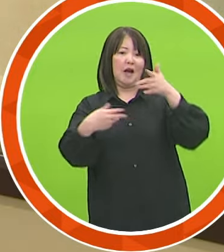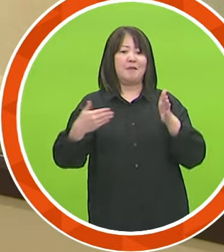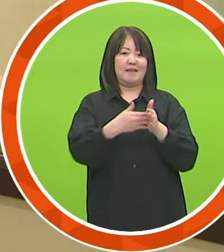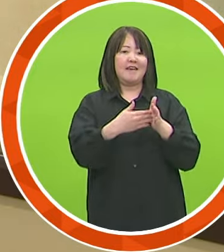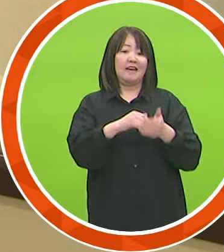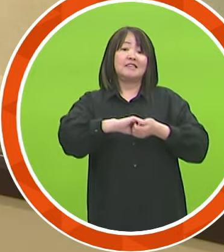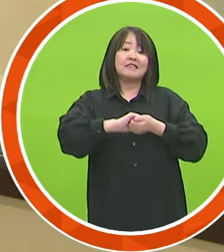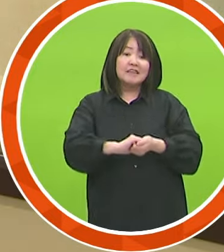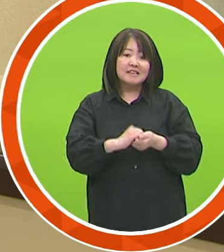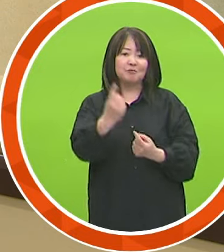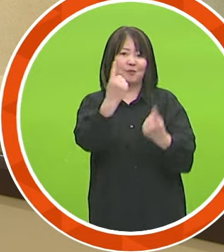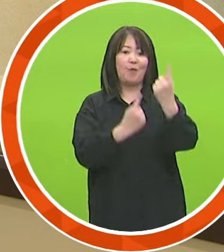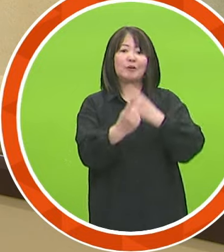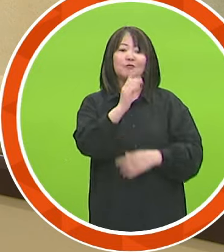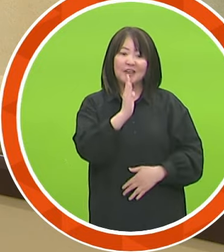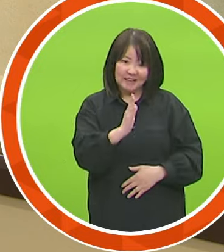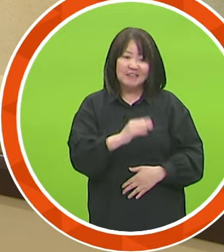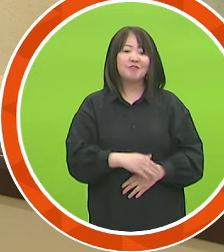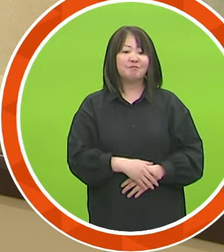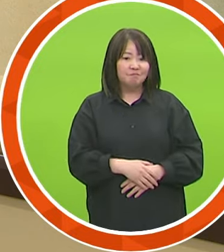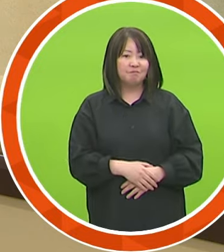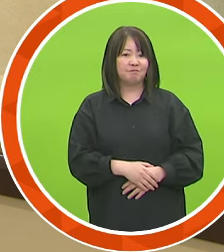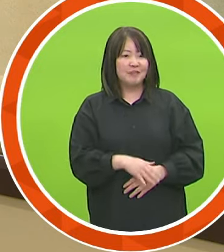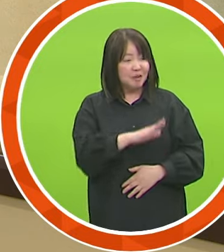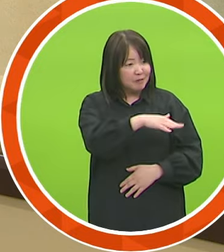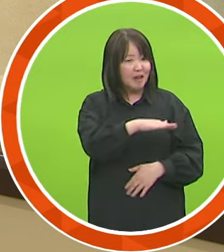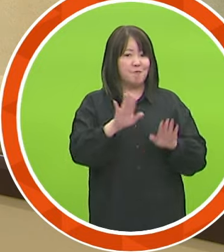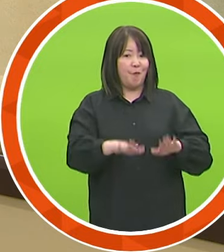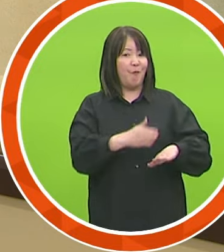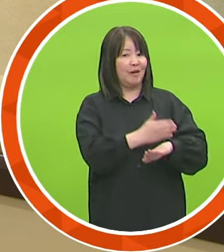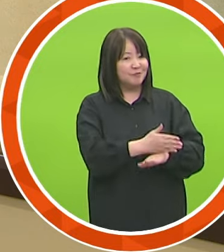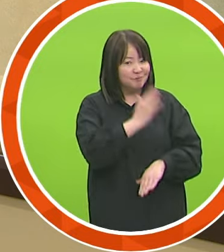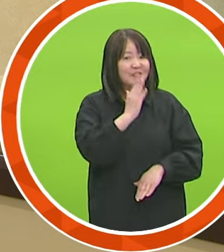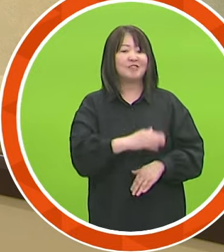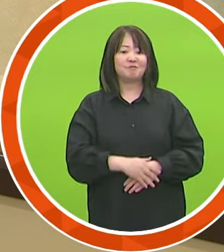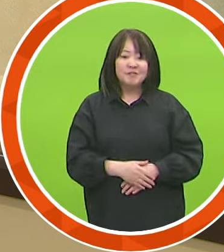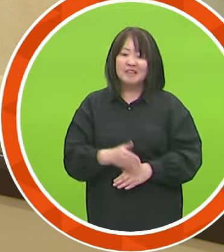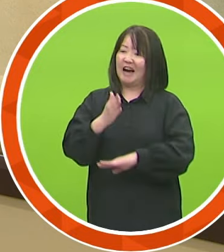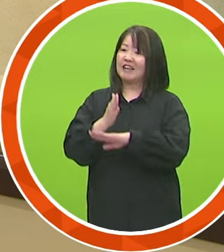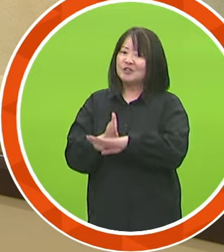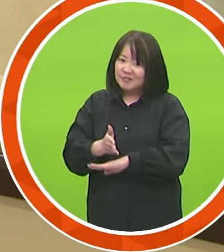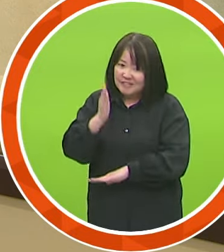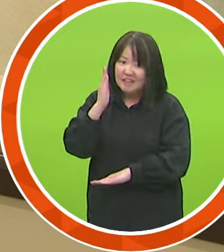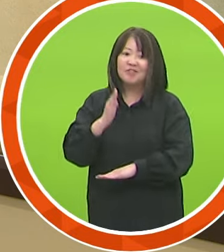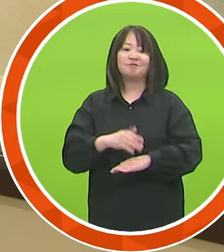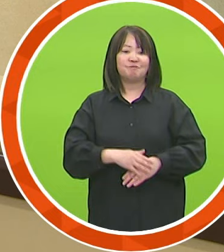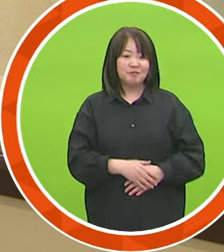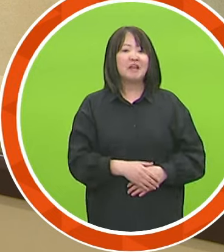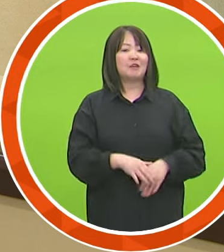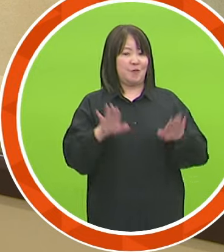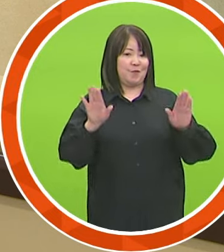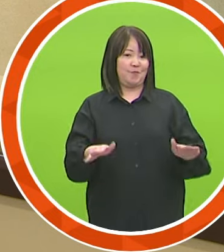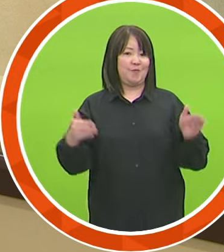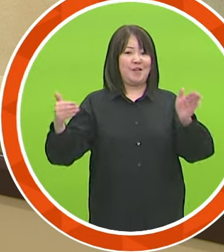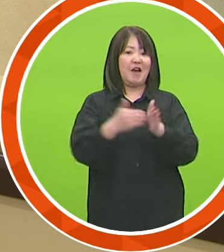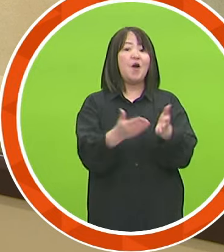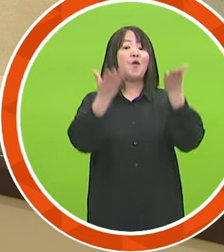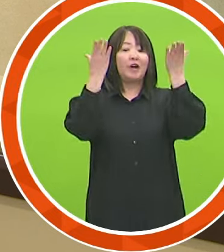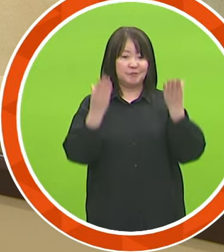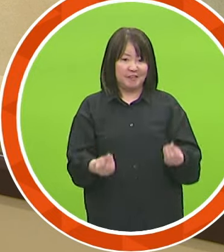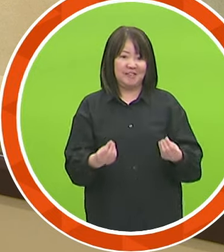開かれています。ぜひお越しください。山根さん、今日はどうもありがとうございました。 ありがとうございました。 現場からは以上です